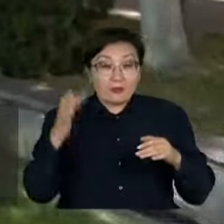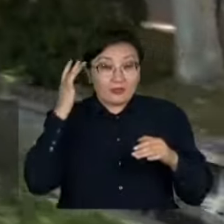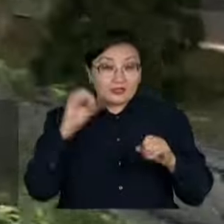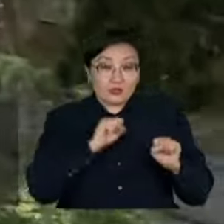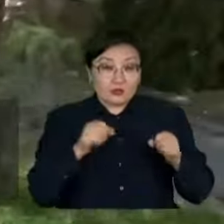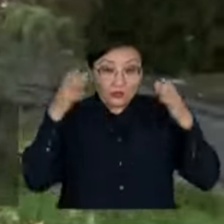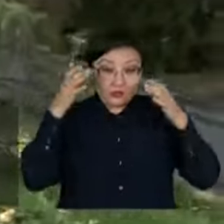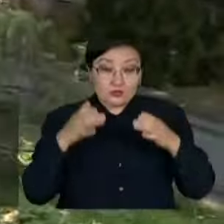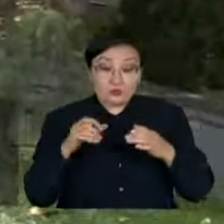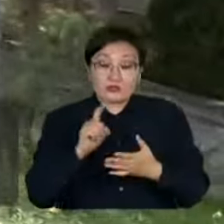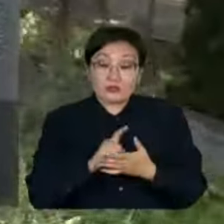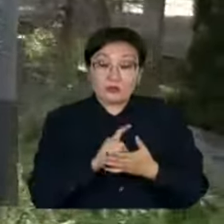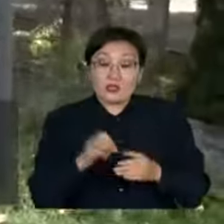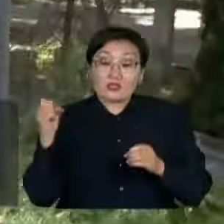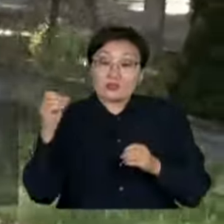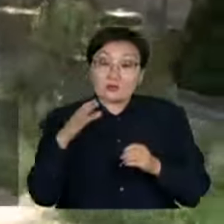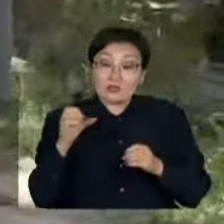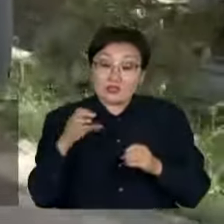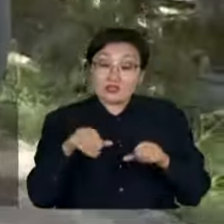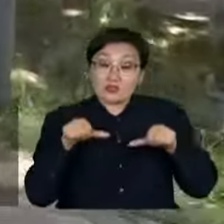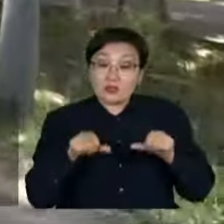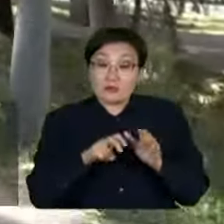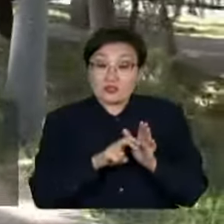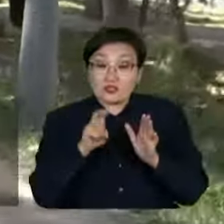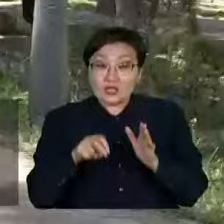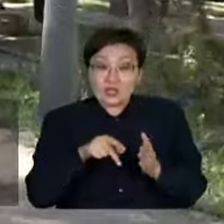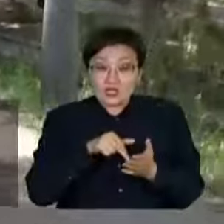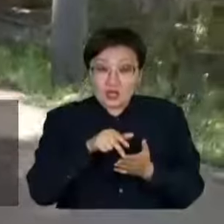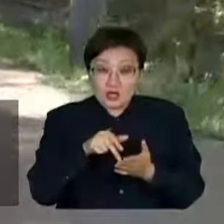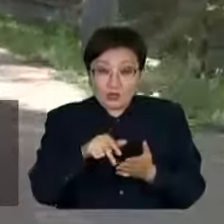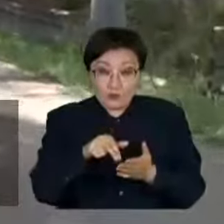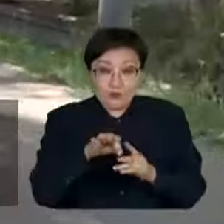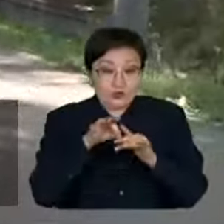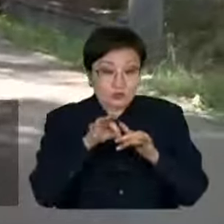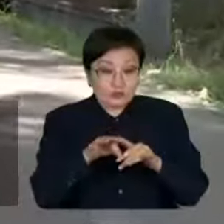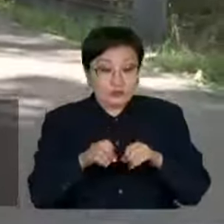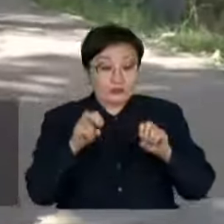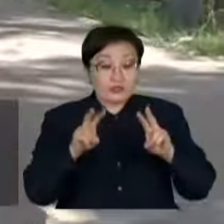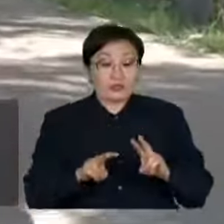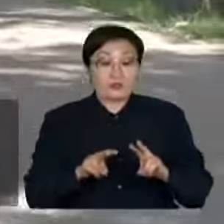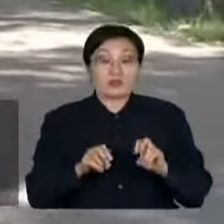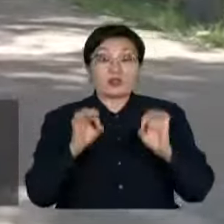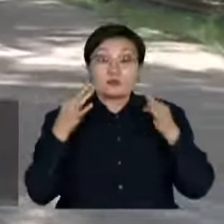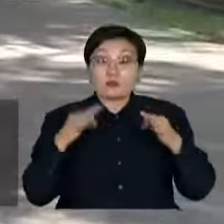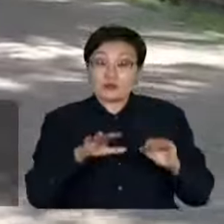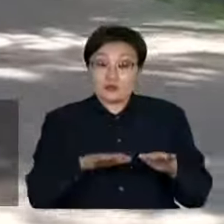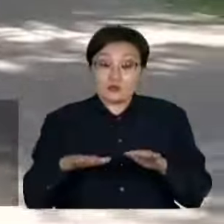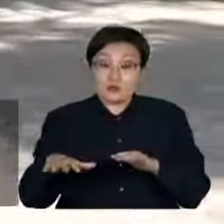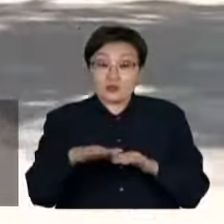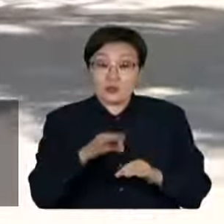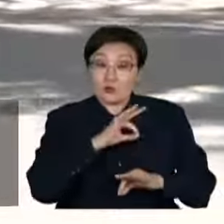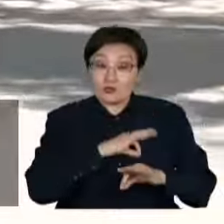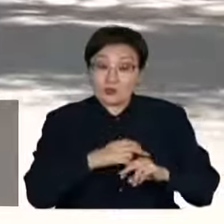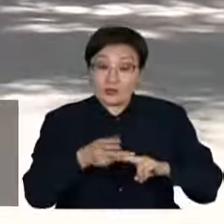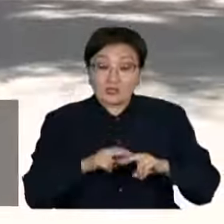айналдыру және бағдаршамға келгенде самокаттан түсіп жаяу өту және арнайы белгіленген орындармен жүру –